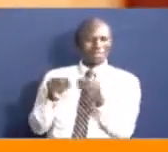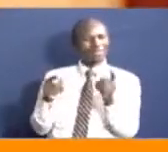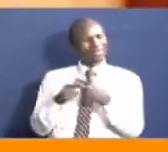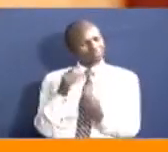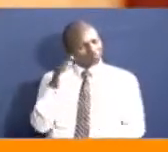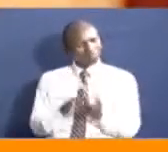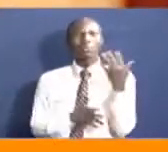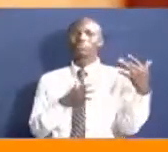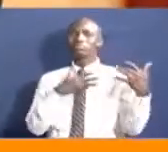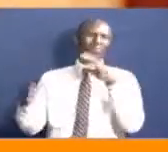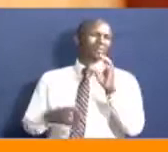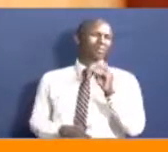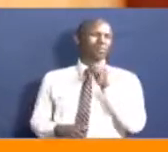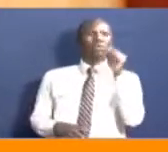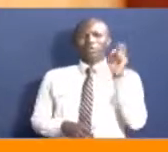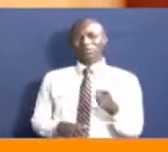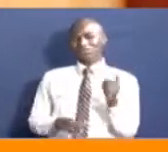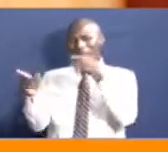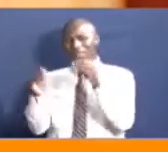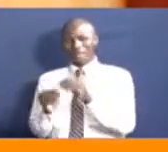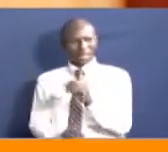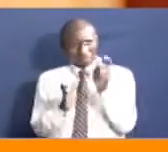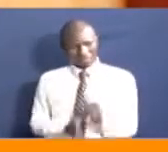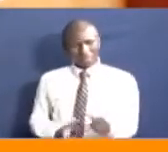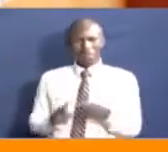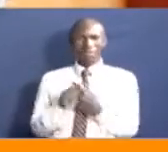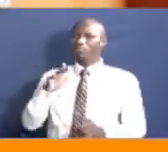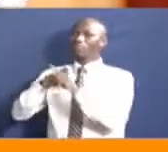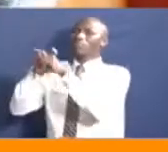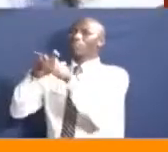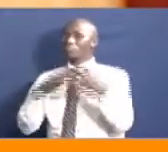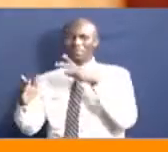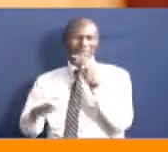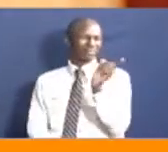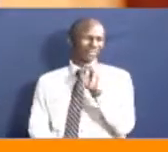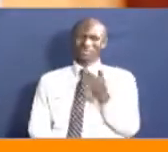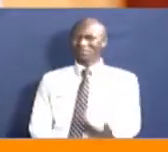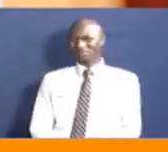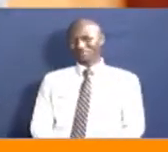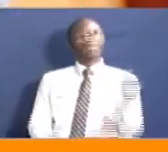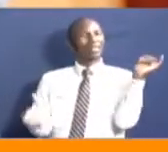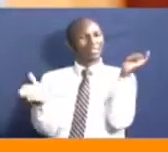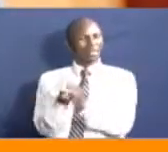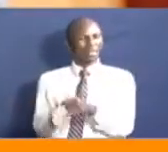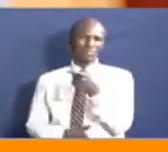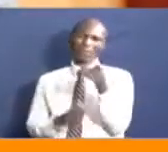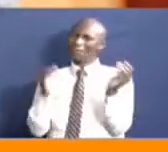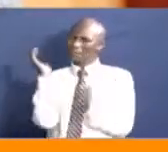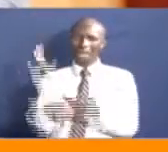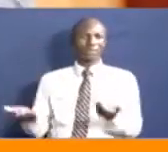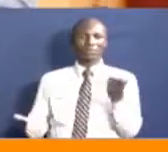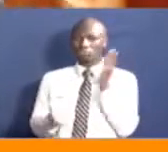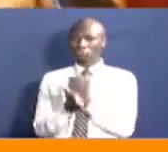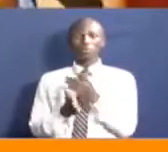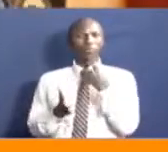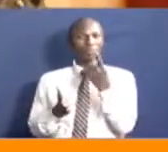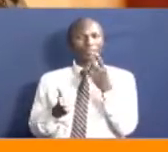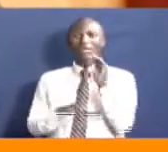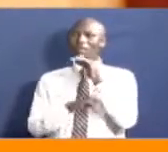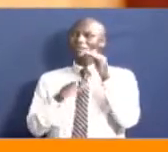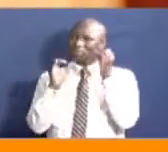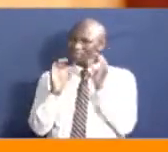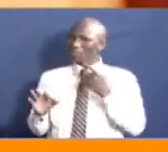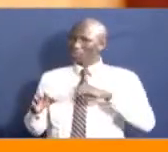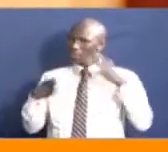yako. Hakuna haja ya kwenda kwa mkutano ya mtu mwingine kuharibu nini? Mkutano. Hiyo ni mbaya. Na ningependa kuwauliza